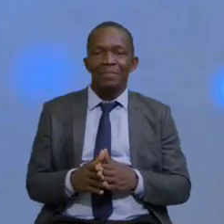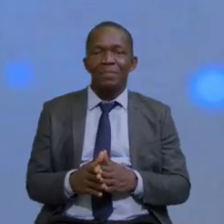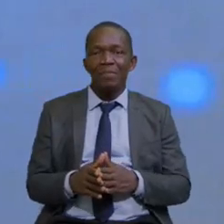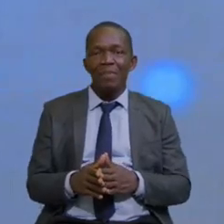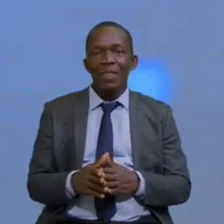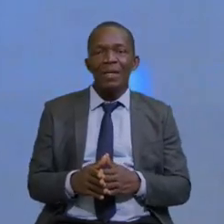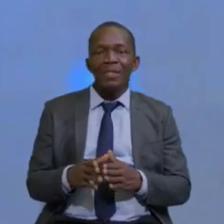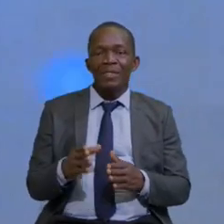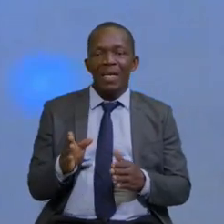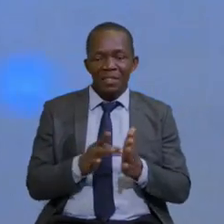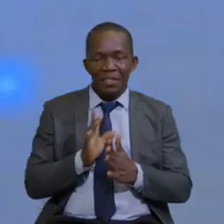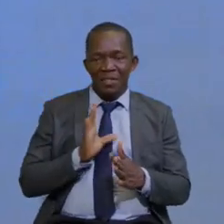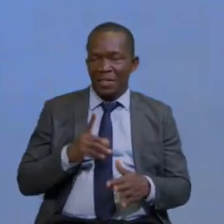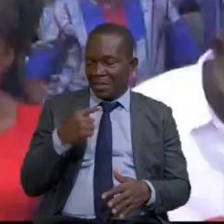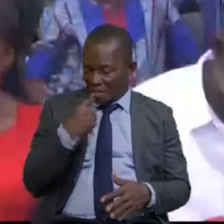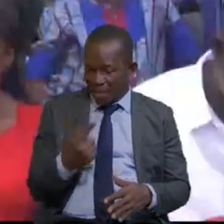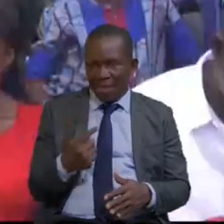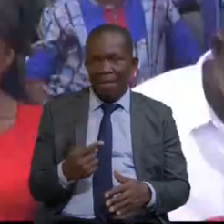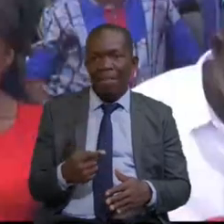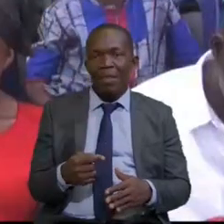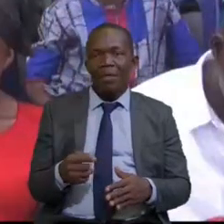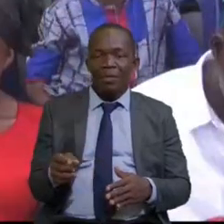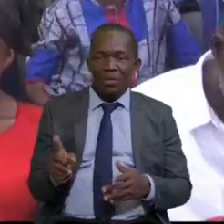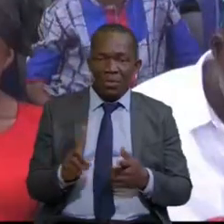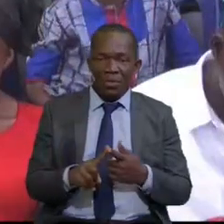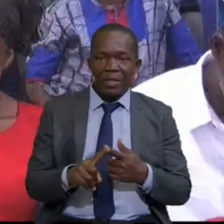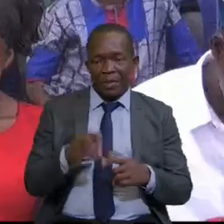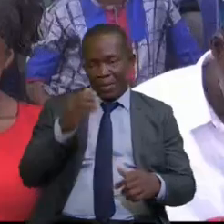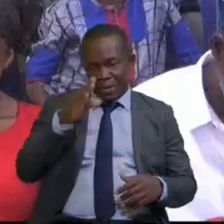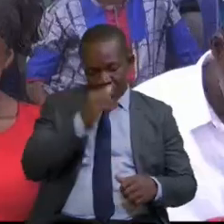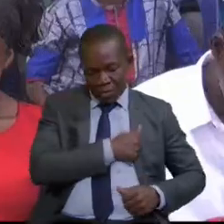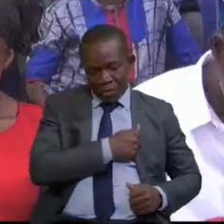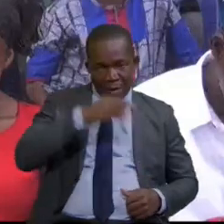Jésus lui a dit au centenier, va,